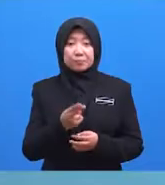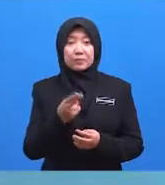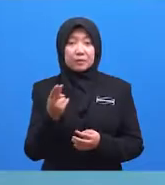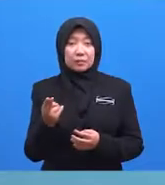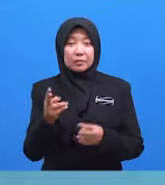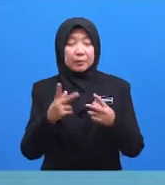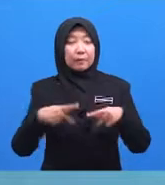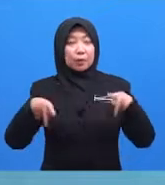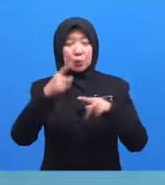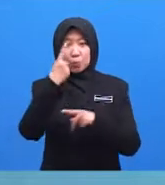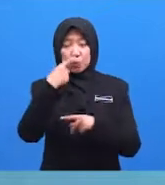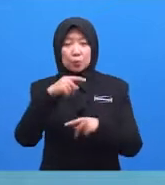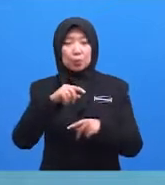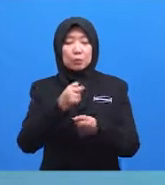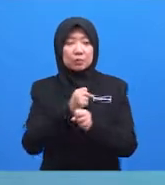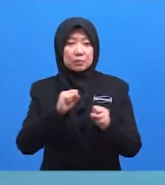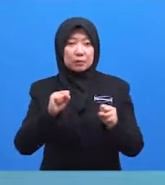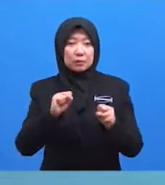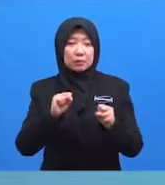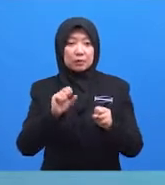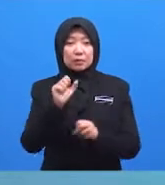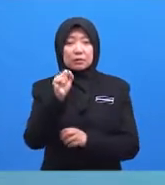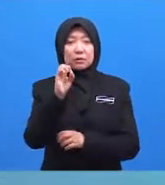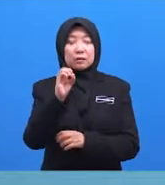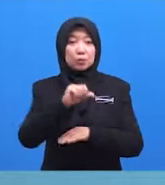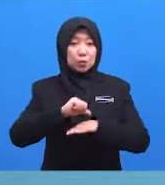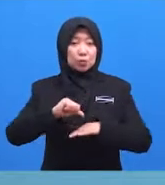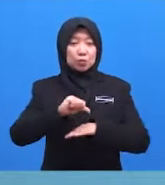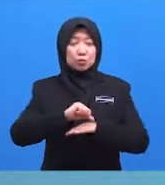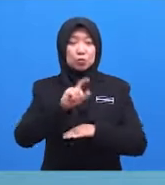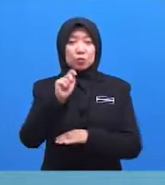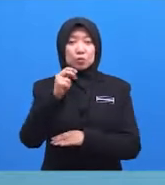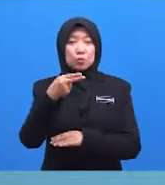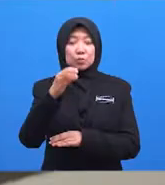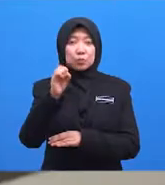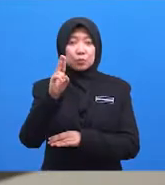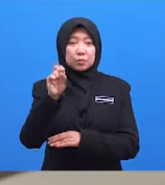Bahan-bahan yang diperlukan untuk menyediakan sos Thousand Island ialah